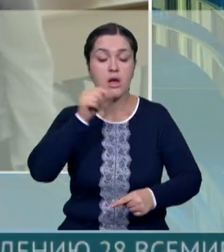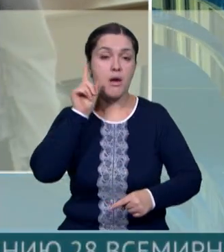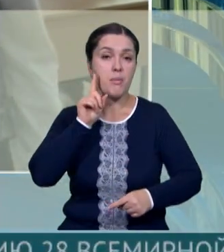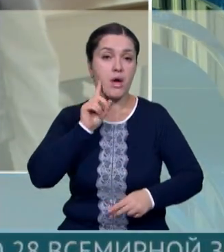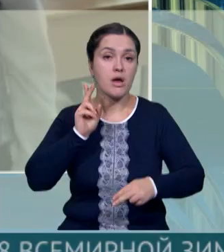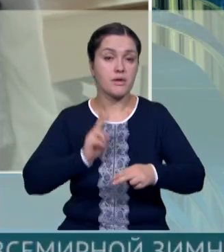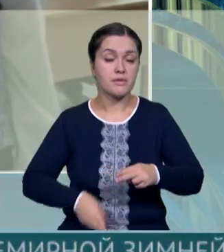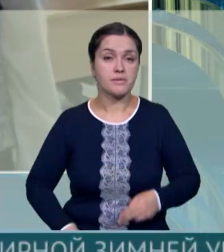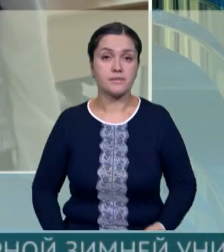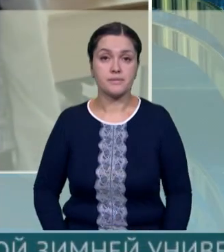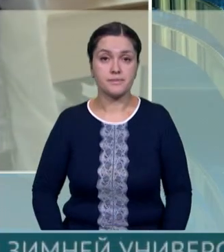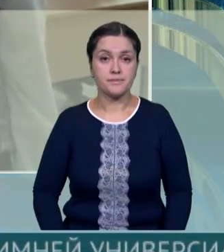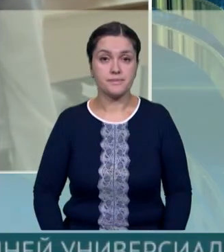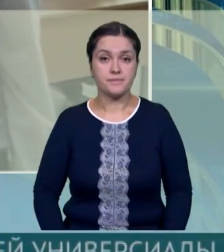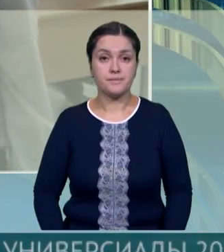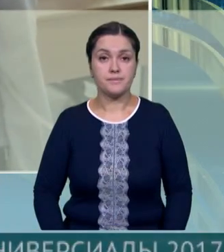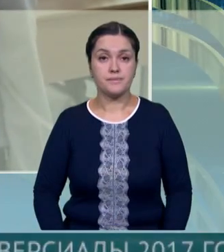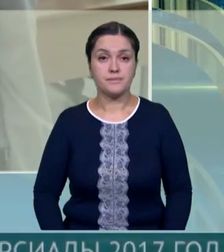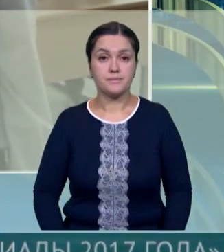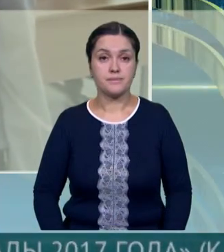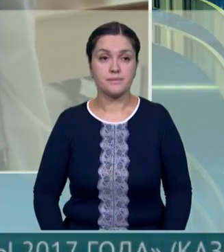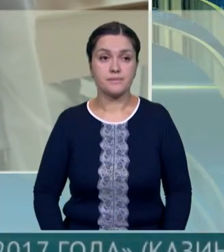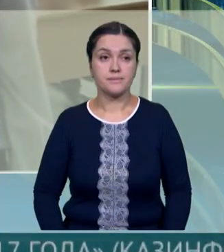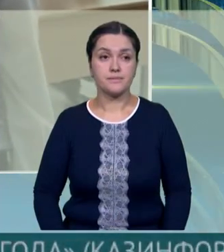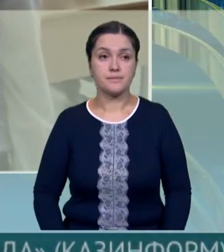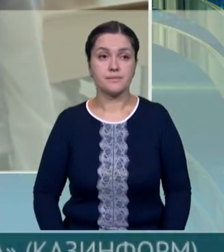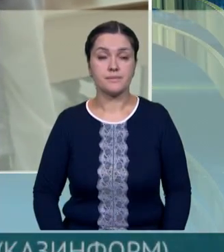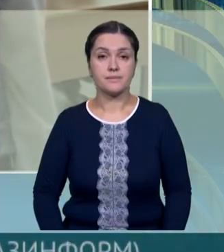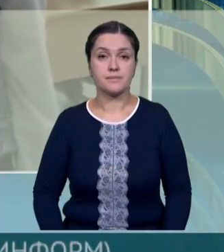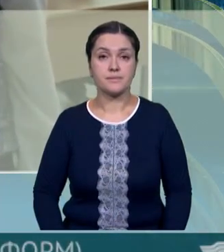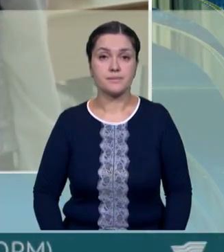все. Салтанат. Спасибо большое. Это была наш собственный корреспондент Лейла Уэсова.